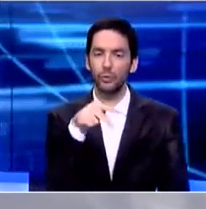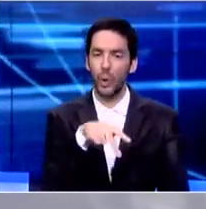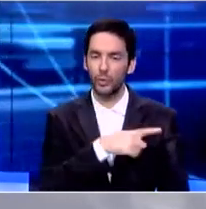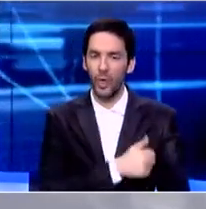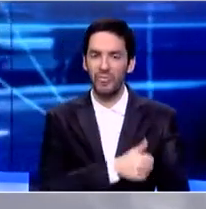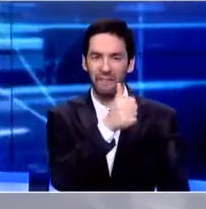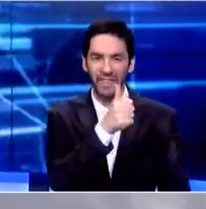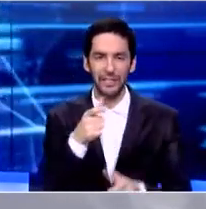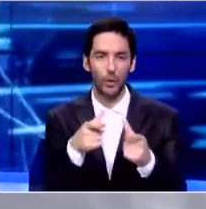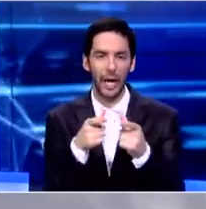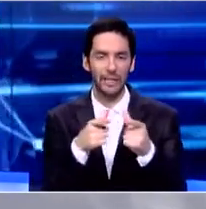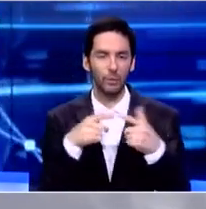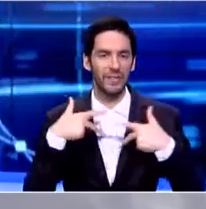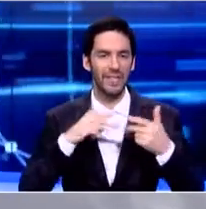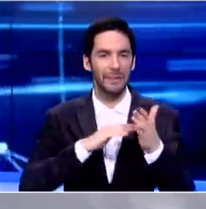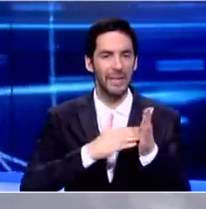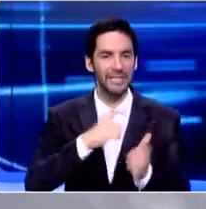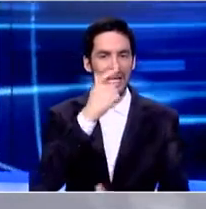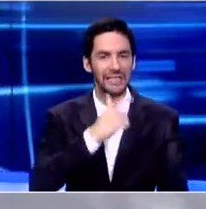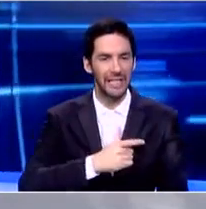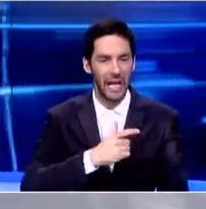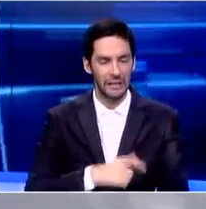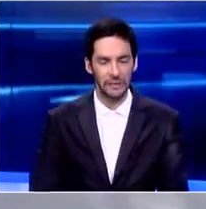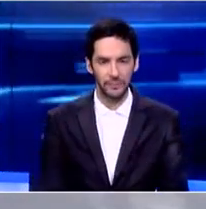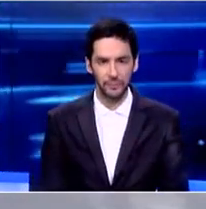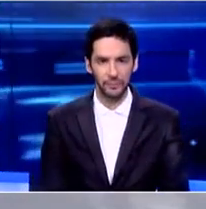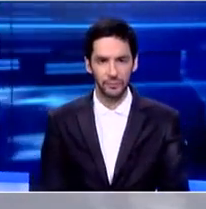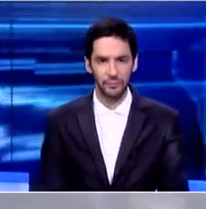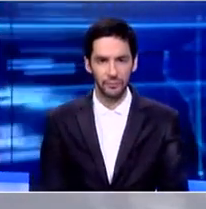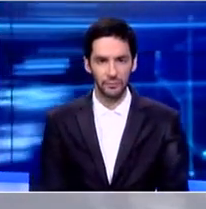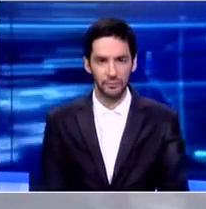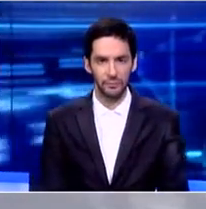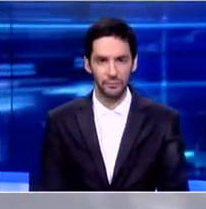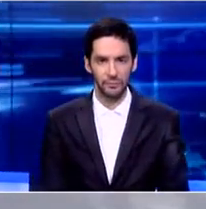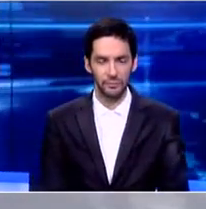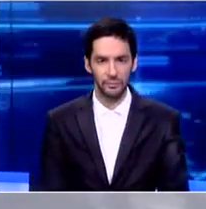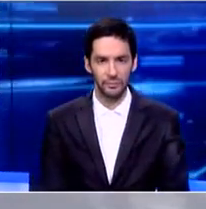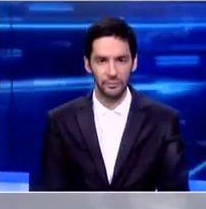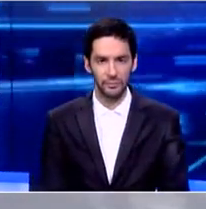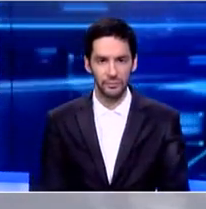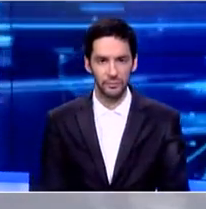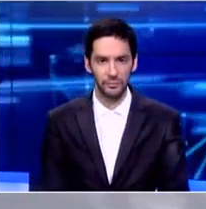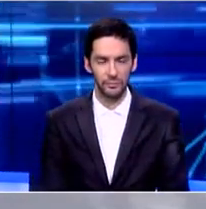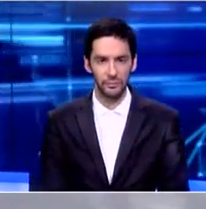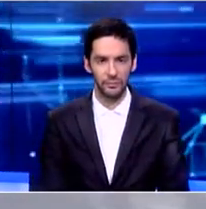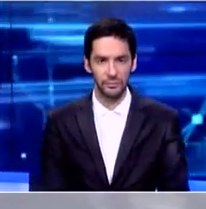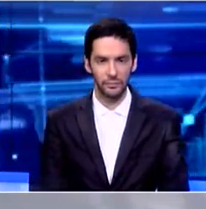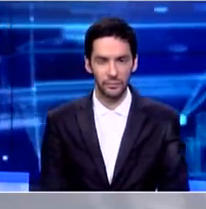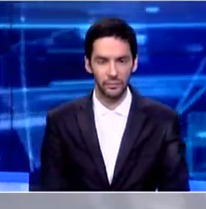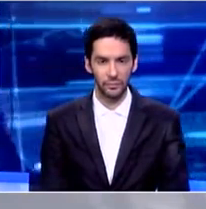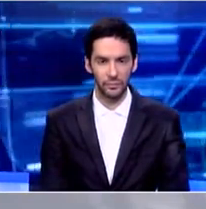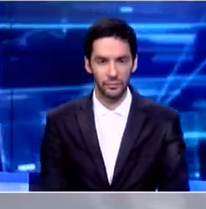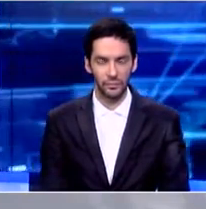Λευκωσίας του ΟΚΙΠΗ, για τα δικά του αποτελέσματα. Καλησπέρα σας. Το τελευταίο 24ωρο, στην προσπάθεια